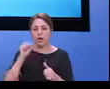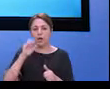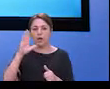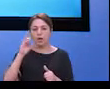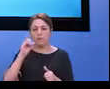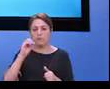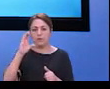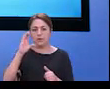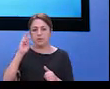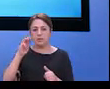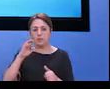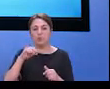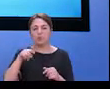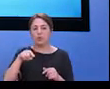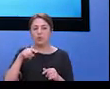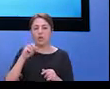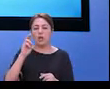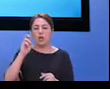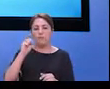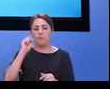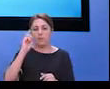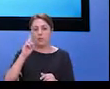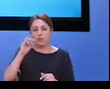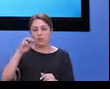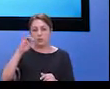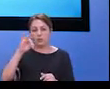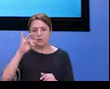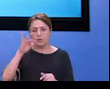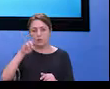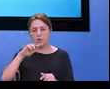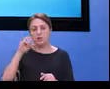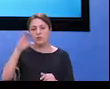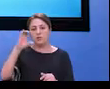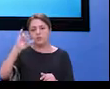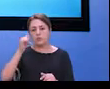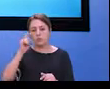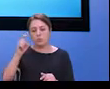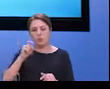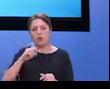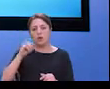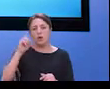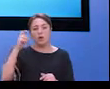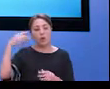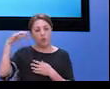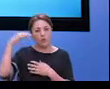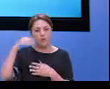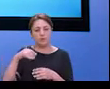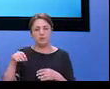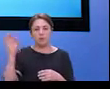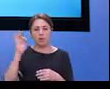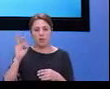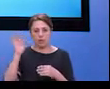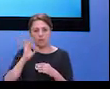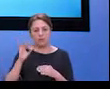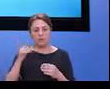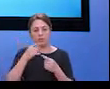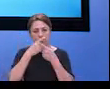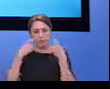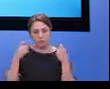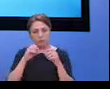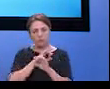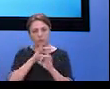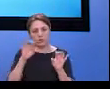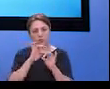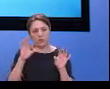китабыда Бахтре, Соғд, Хоразм хакаде мухум тарихи манбалар, малуматлар берилиб барган